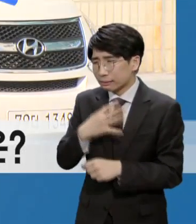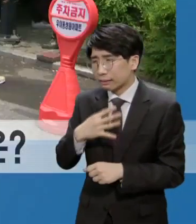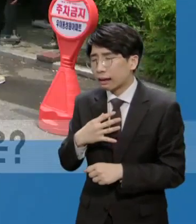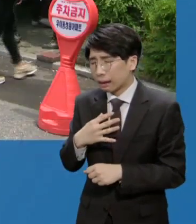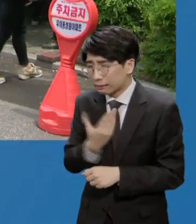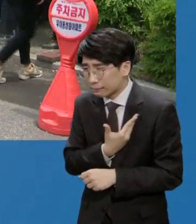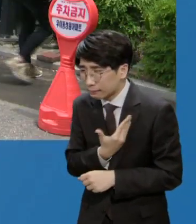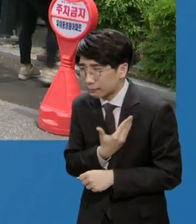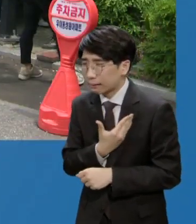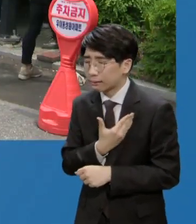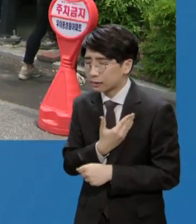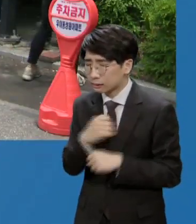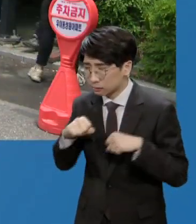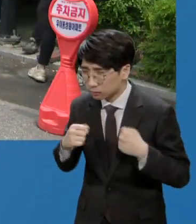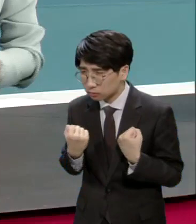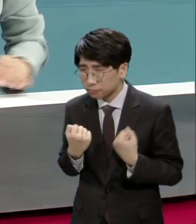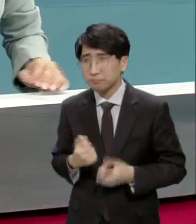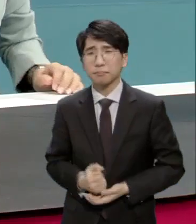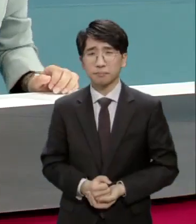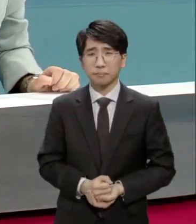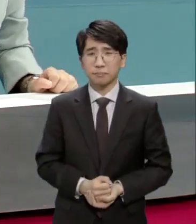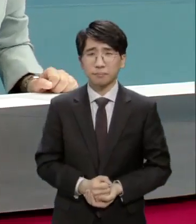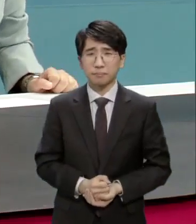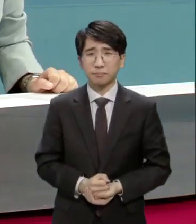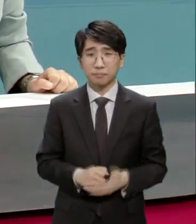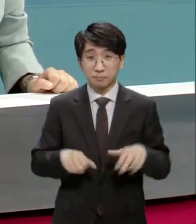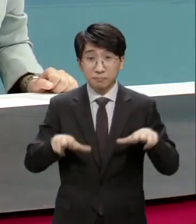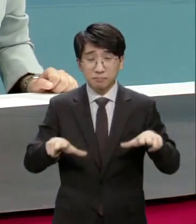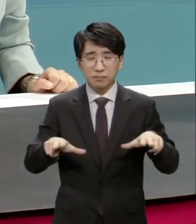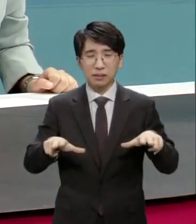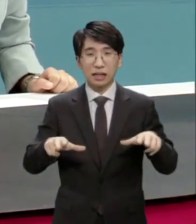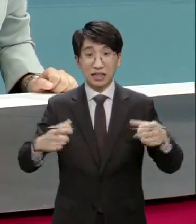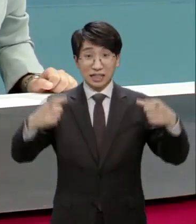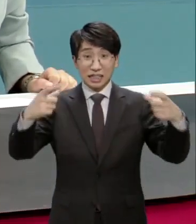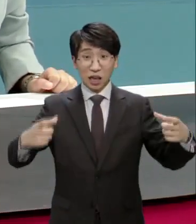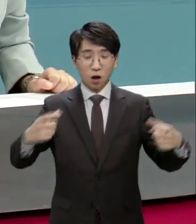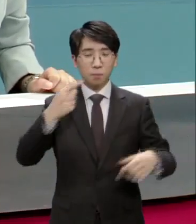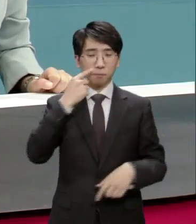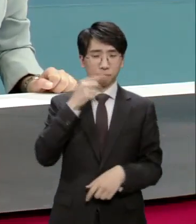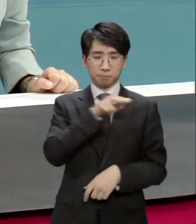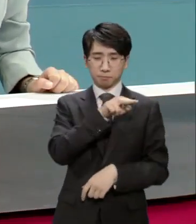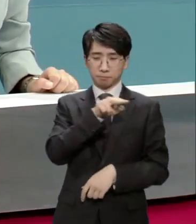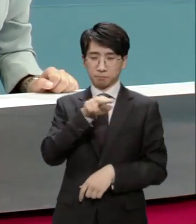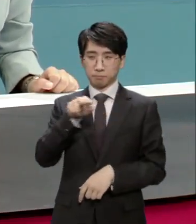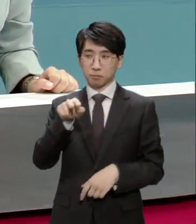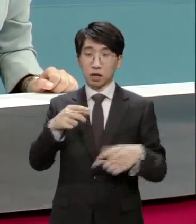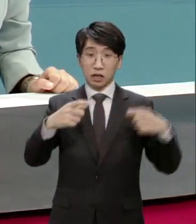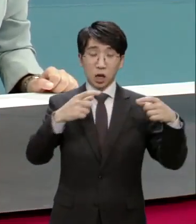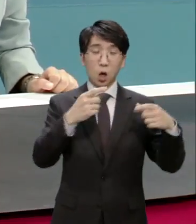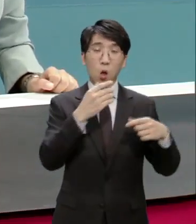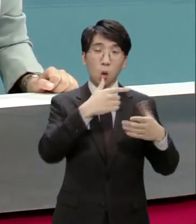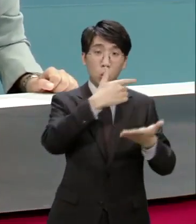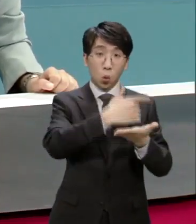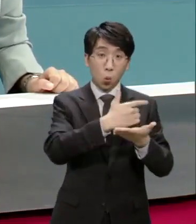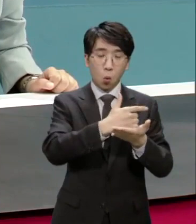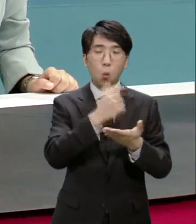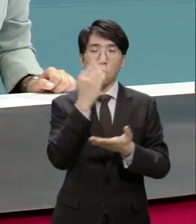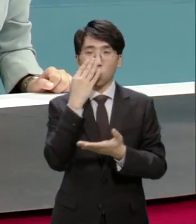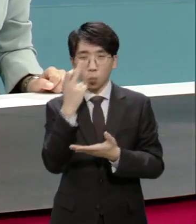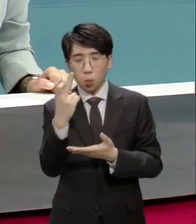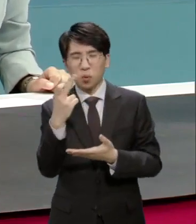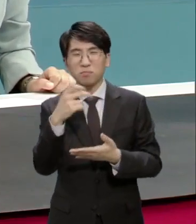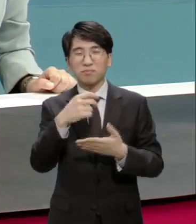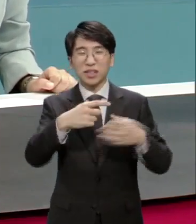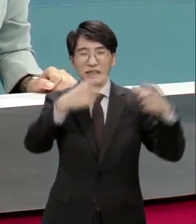아파트 많은 밀집된 곳이 또 있잖아요. 예. 지역적인 관점에서 한번 볼게요. 뭐 노원에 계시겠지만은 노원과 도봉 강북 지역 아파트 많습니다. 뭐 네.